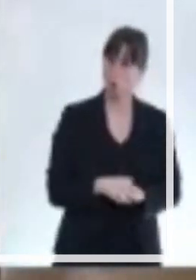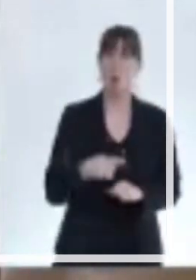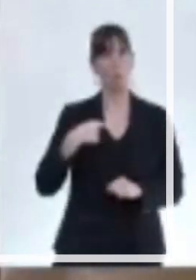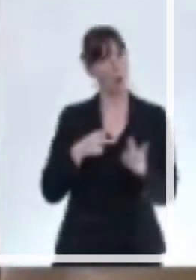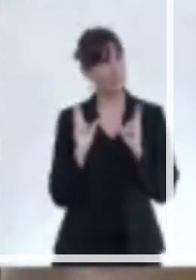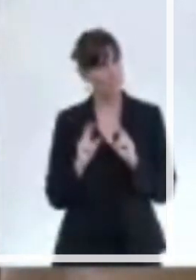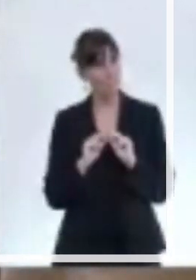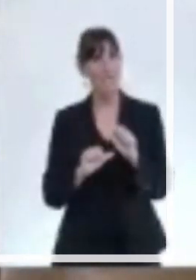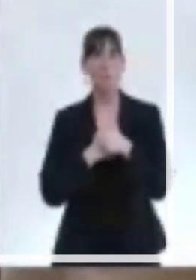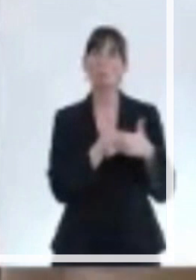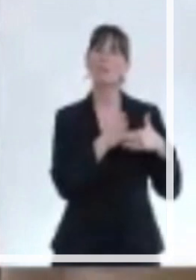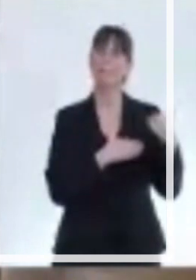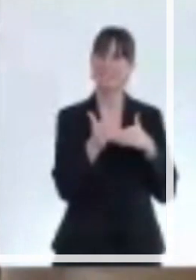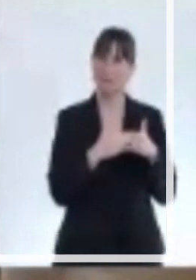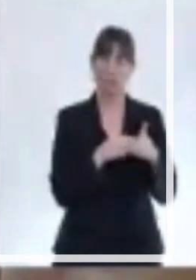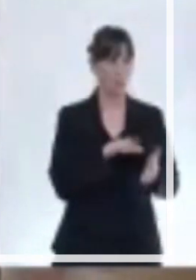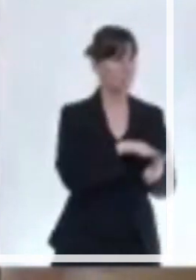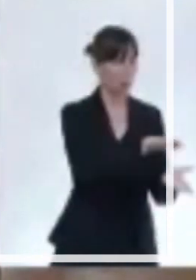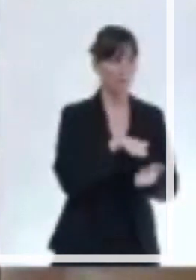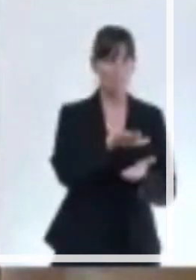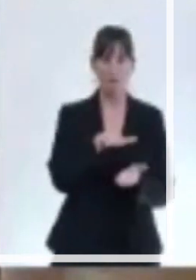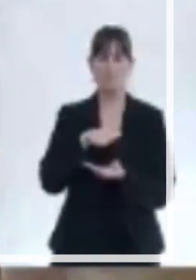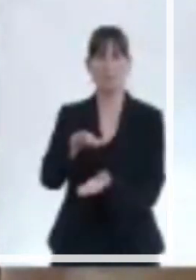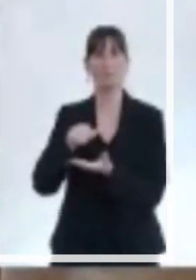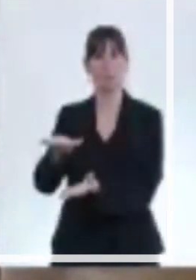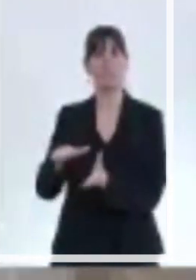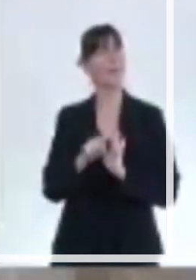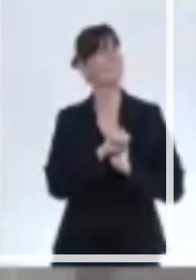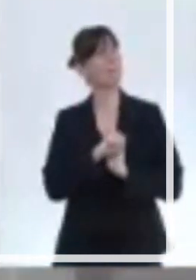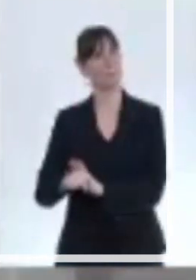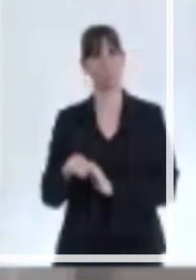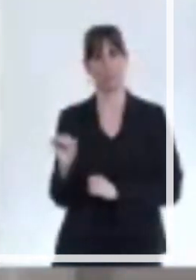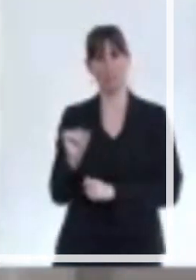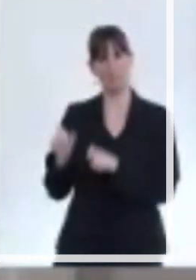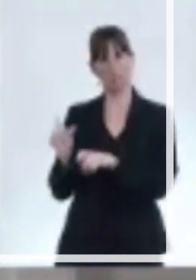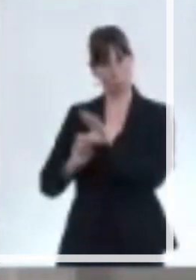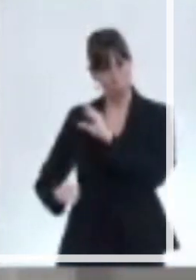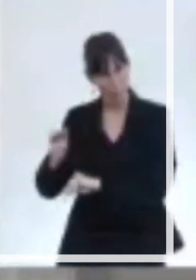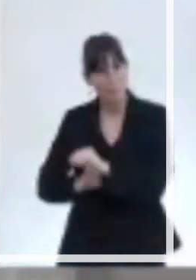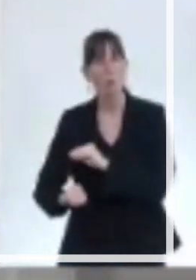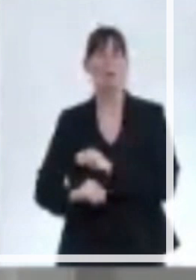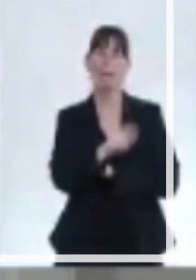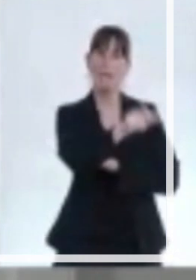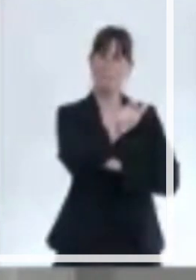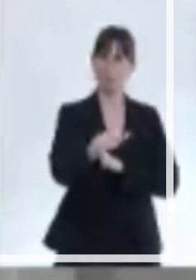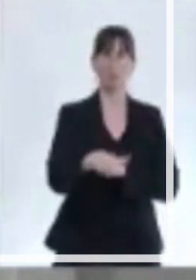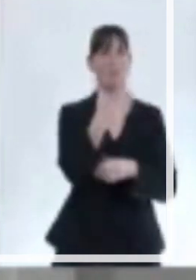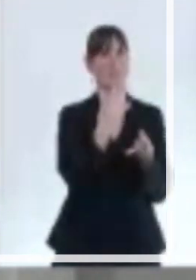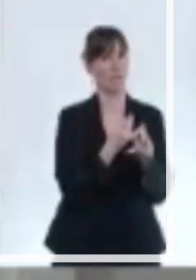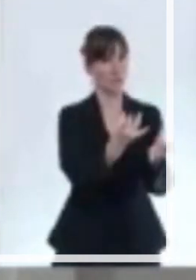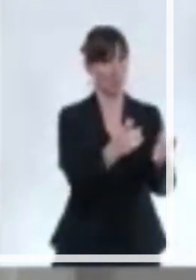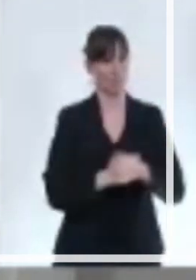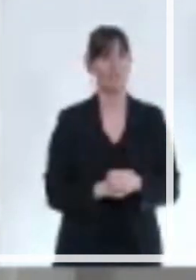sa distribution des masques privilégie toujours les soignants et les personnes les plus fragiles cette semaine ce sont